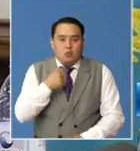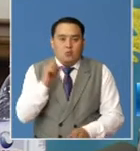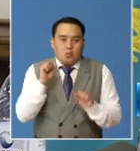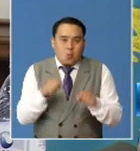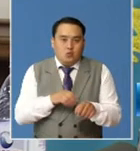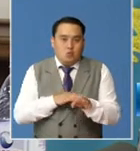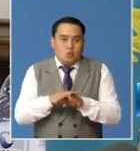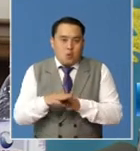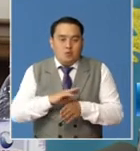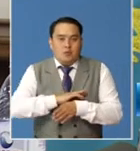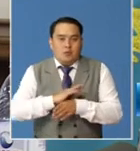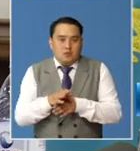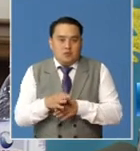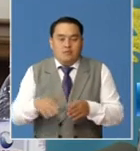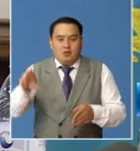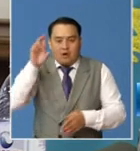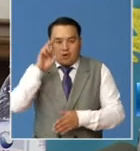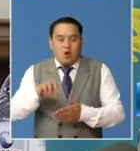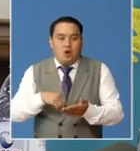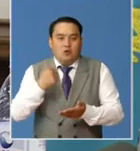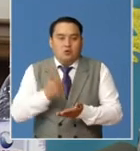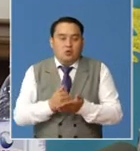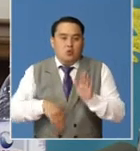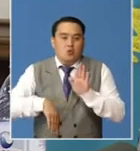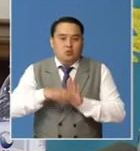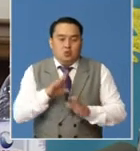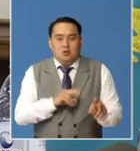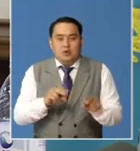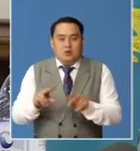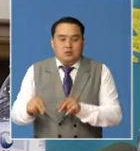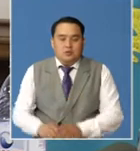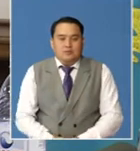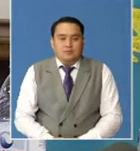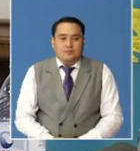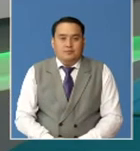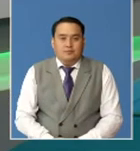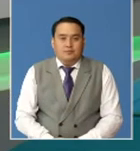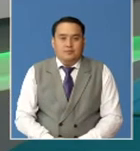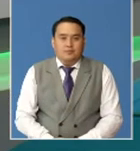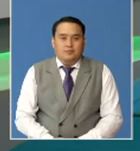мере осуществить задуманное главой государства по улучшению благосостояния нашей страны.